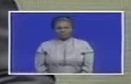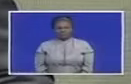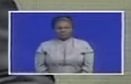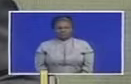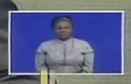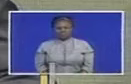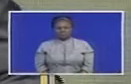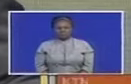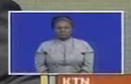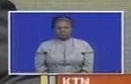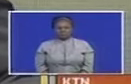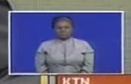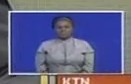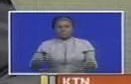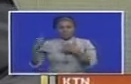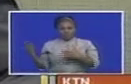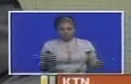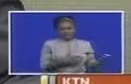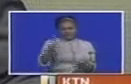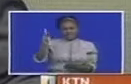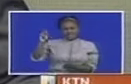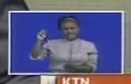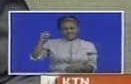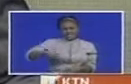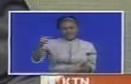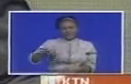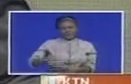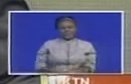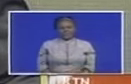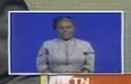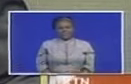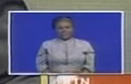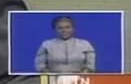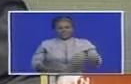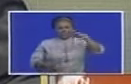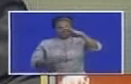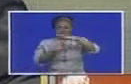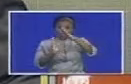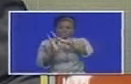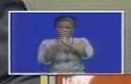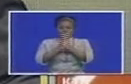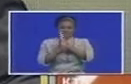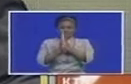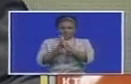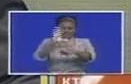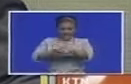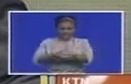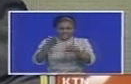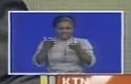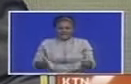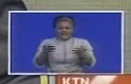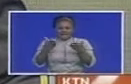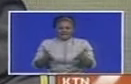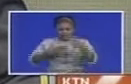Barabara kabisa, karibu kwenye taarifa za KTN leo. Tunazo taarifa zetu ambapo taarifa zinazofikia vipunde nikiwa kwa studio ni kwamba